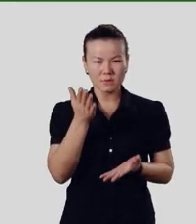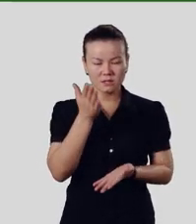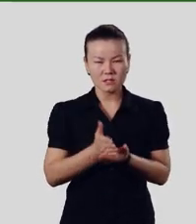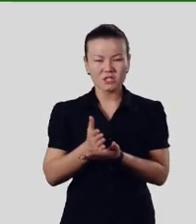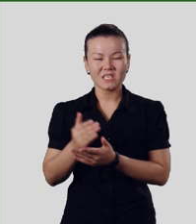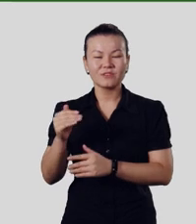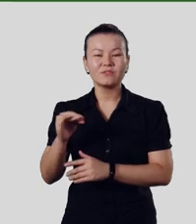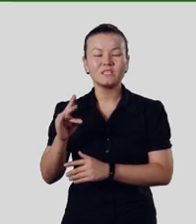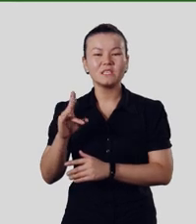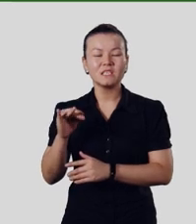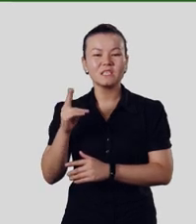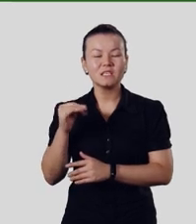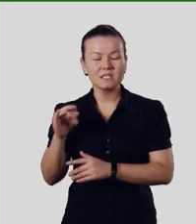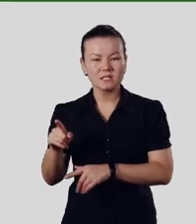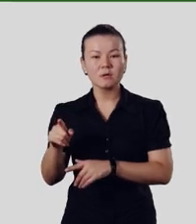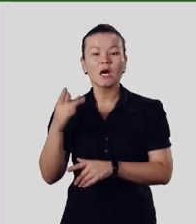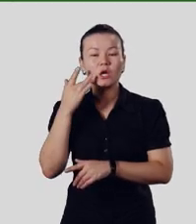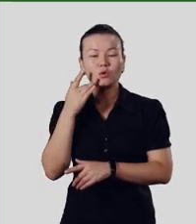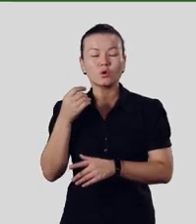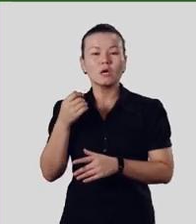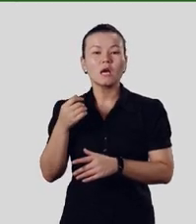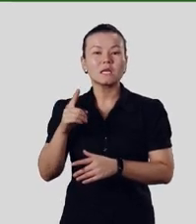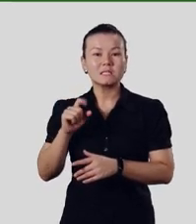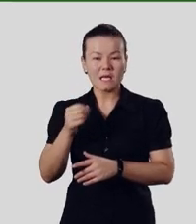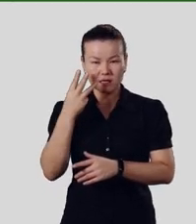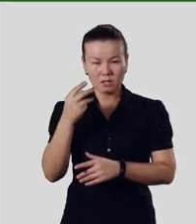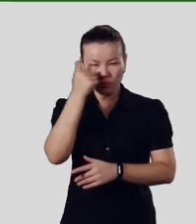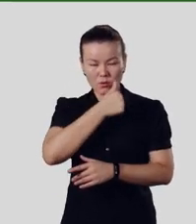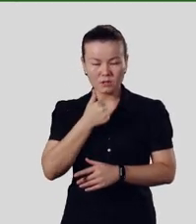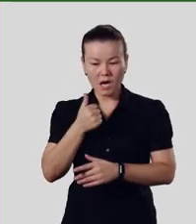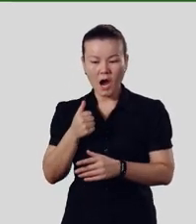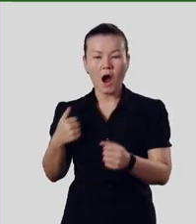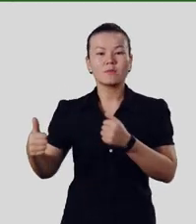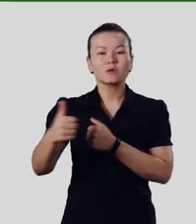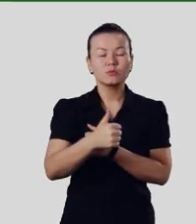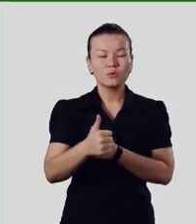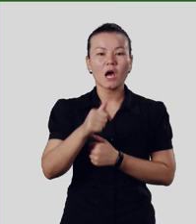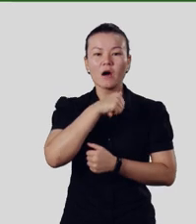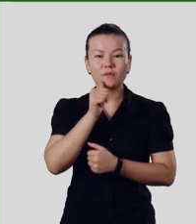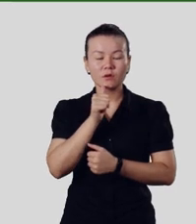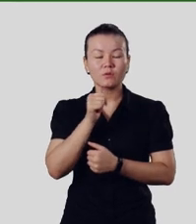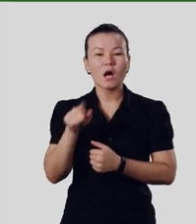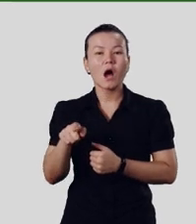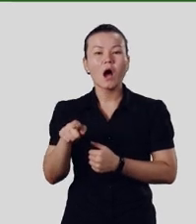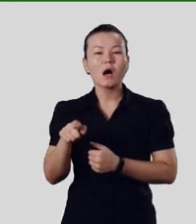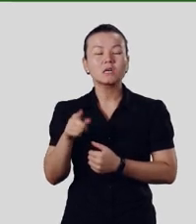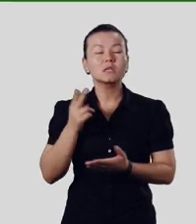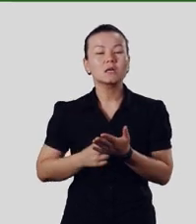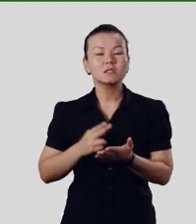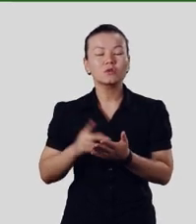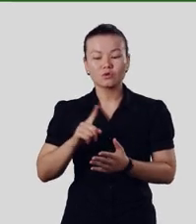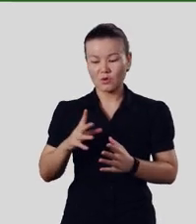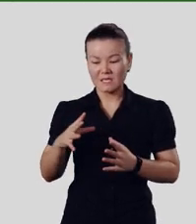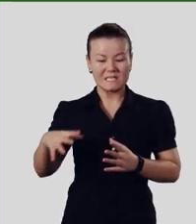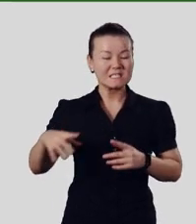финикийцам, которые за 3 года обогнули Африку, доказав, что она со всех